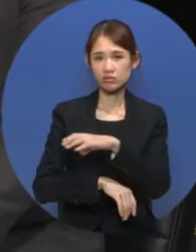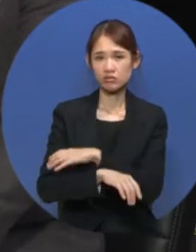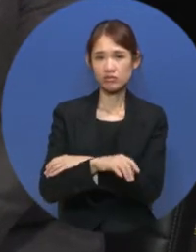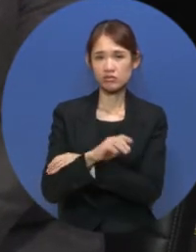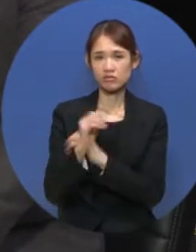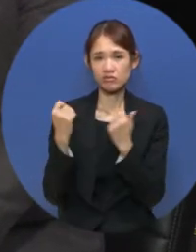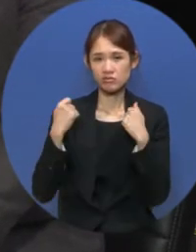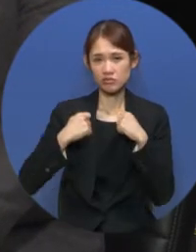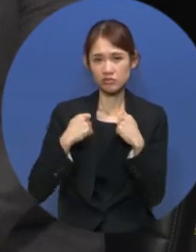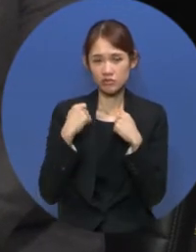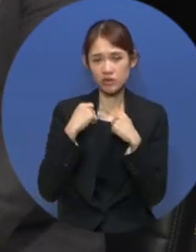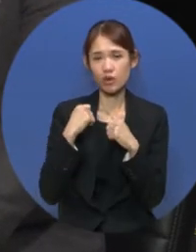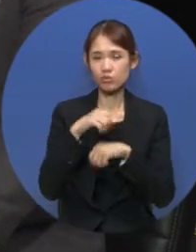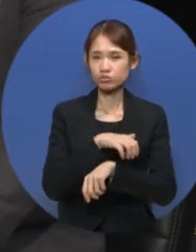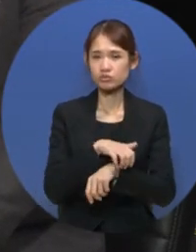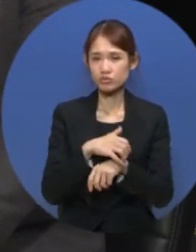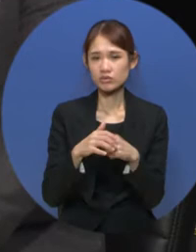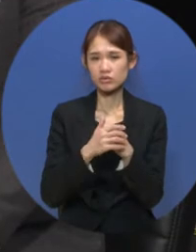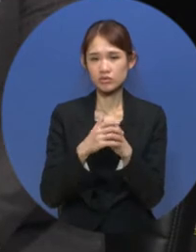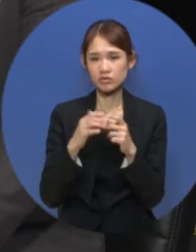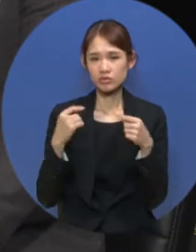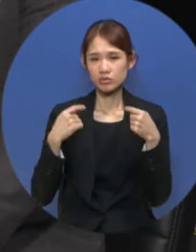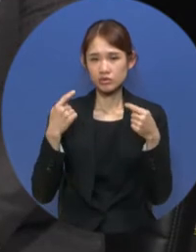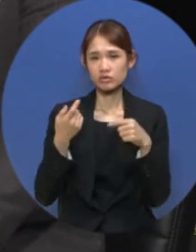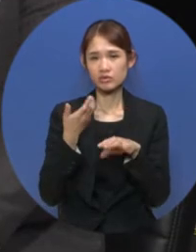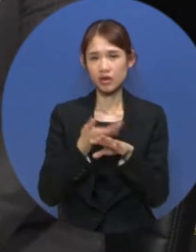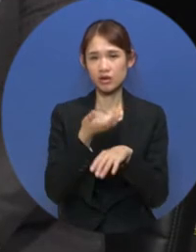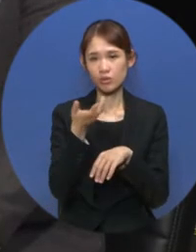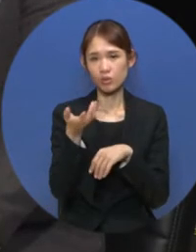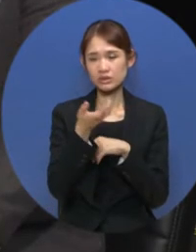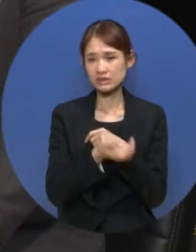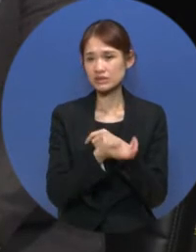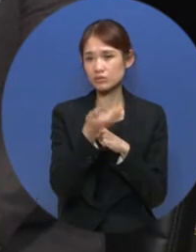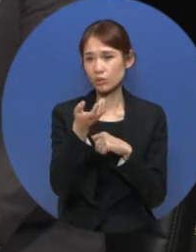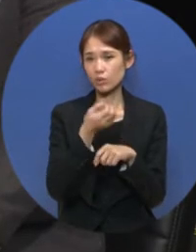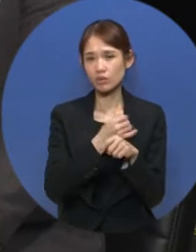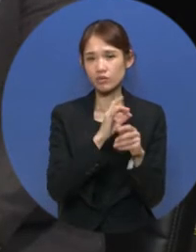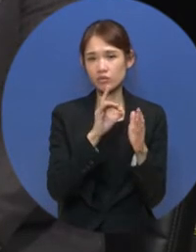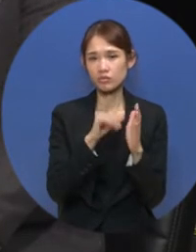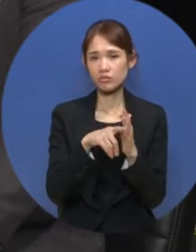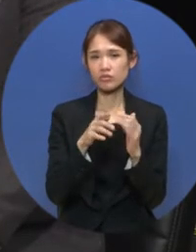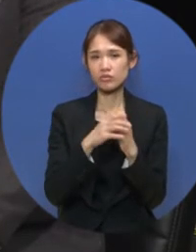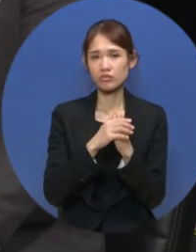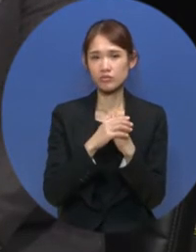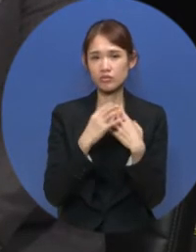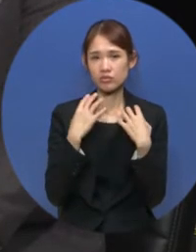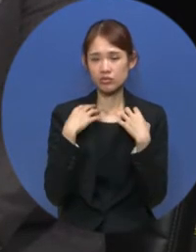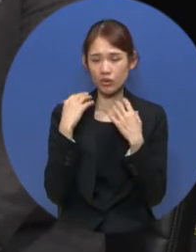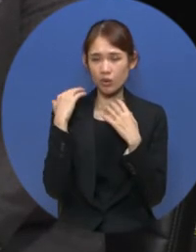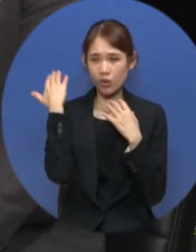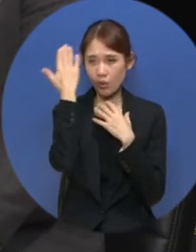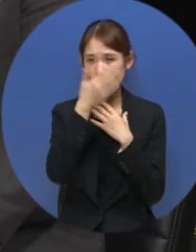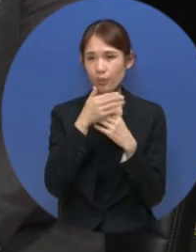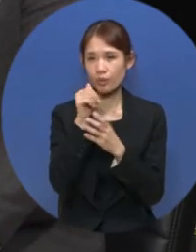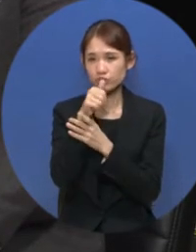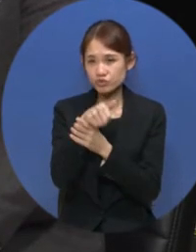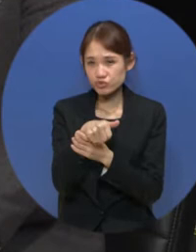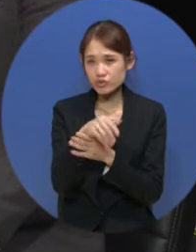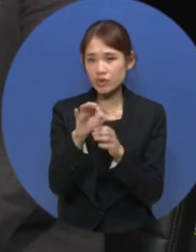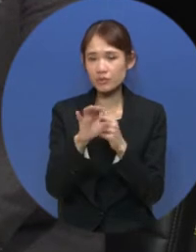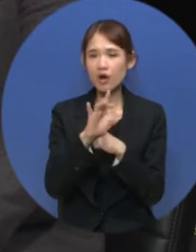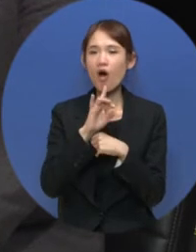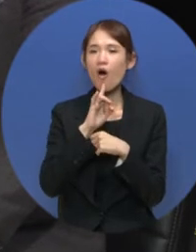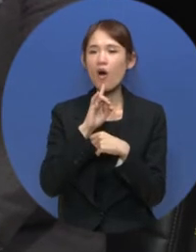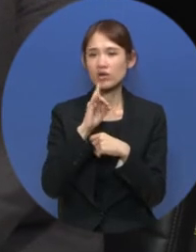옷이 낀다거나 그리고 이제 휠체어에서 다른 데 이동을 할 때 이렇게 네. 무릎을 숙이게 되면 뒤에 엉덩이 부분이